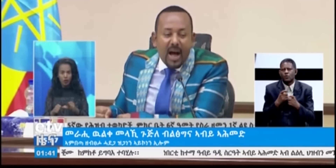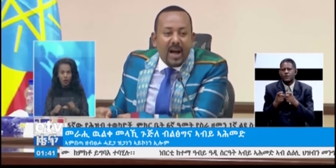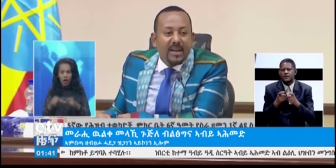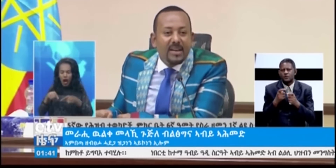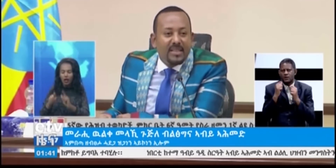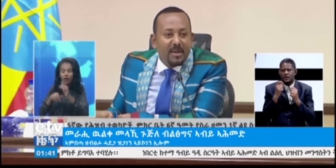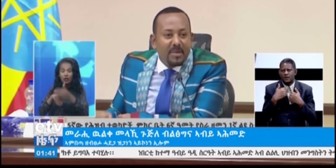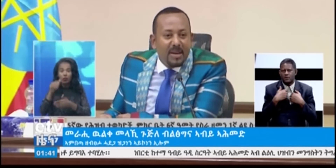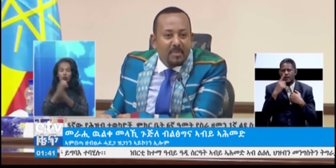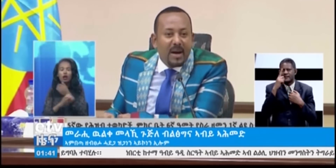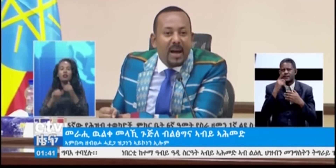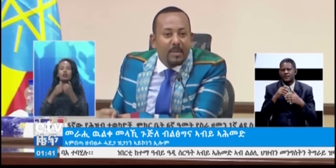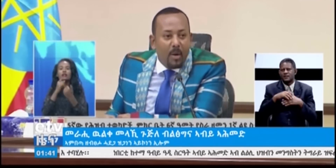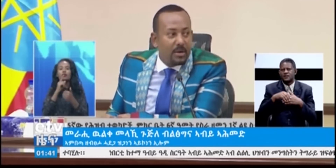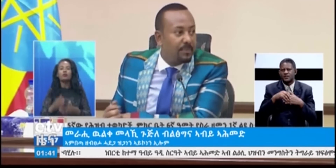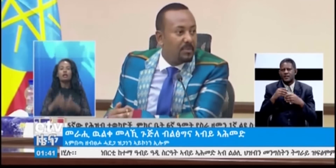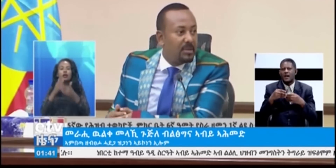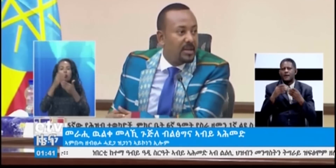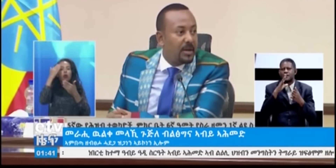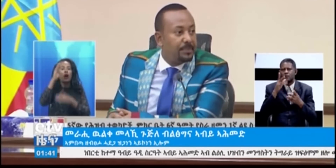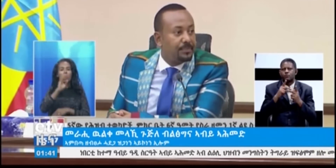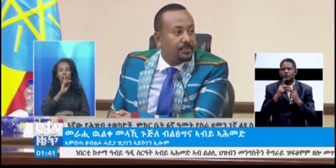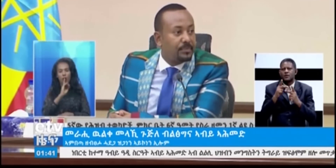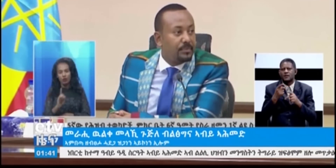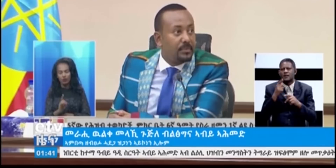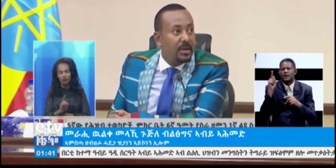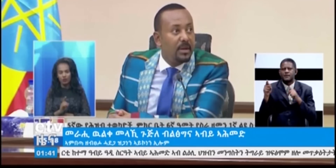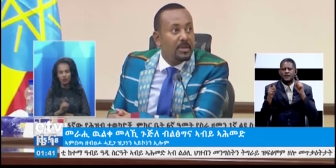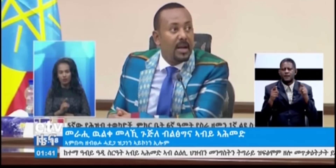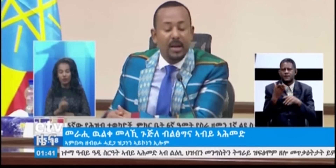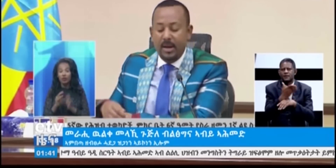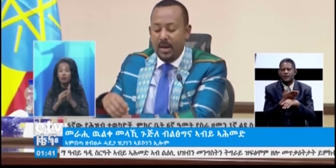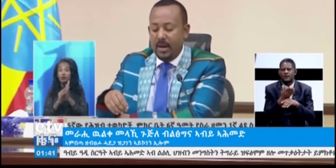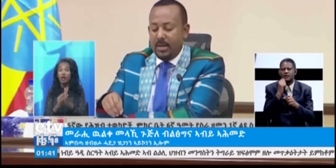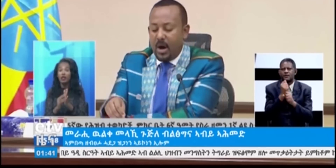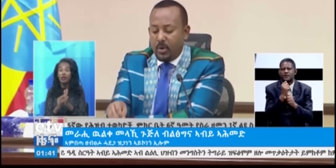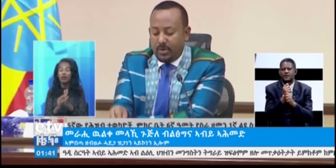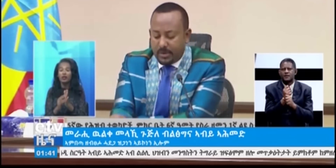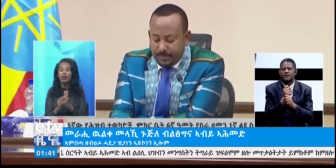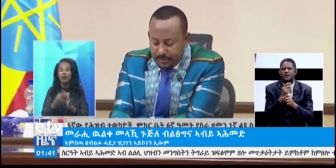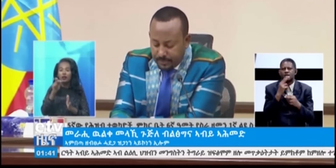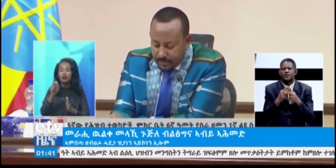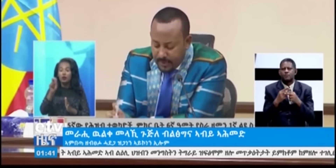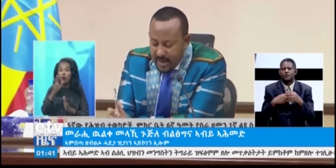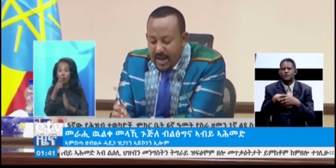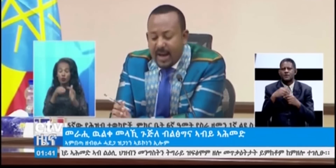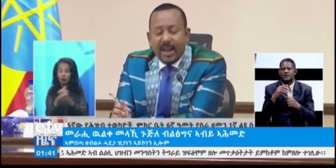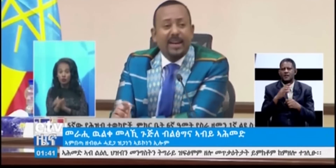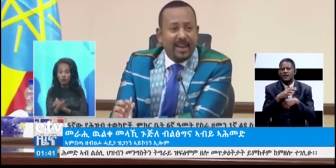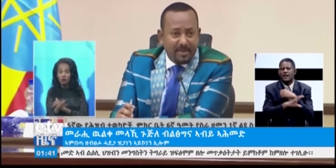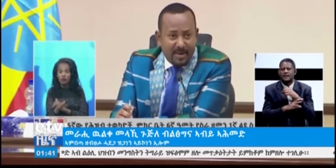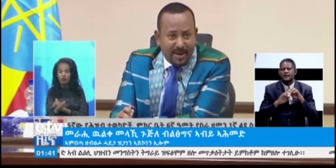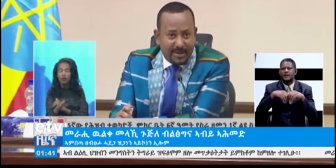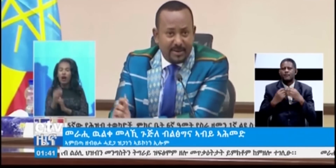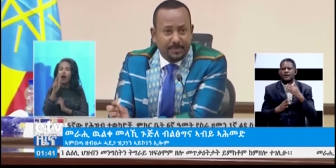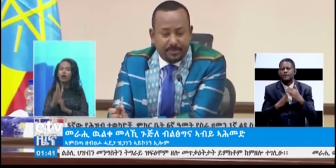ክትቆፃፀሩ ኣለኩም። ሓንቲ ቅርሺ ኣብዘይሃብኩምሉ ፕሮጀክት ካብዝን ካብትን ተለሚኑ እንትንሰርሕ ሽማሽም ምውፃእ ሃገር ከመይ